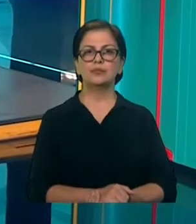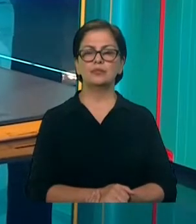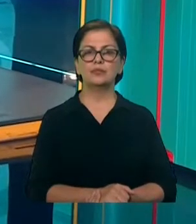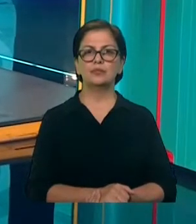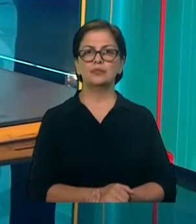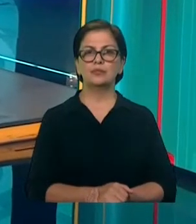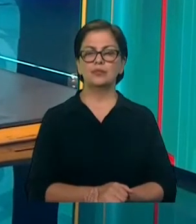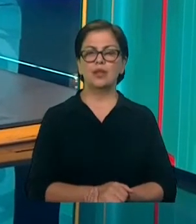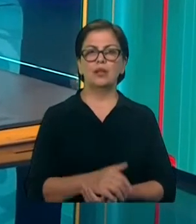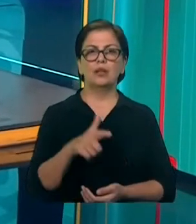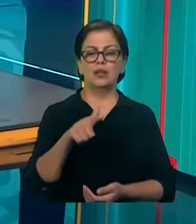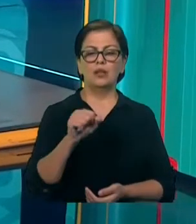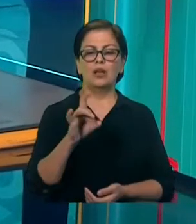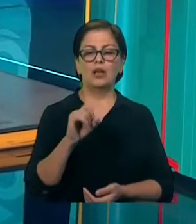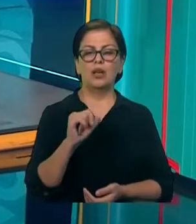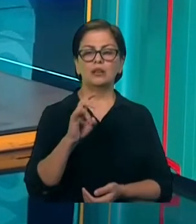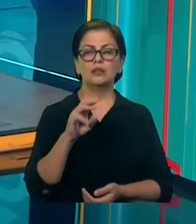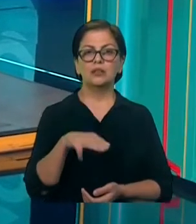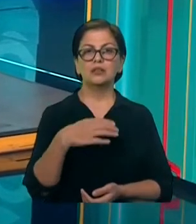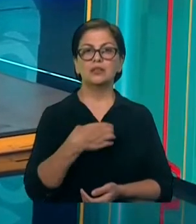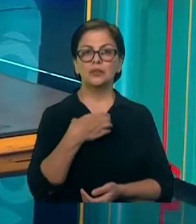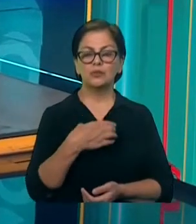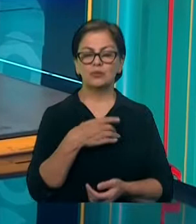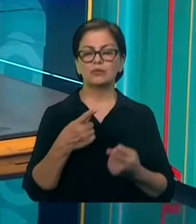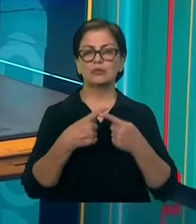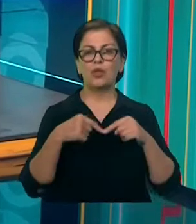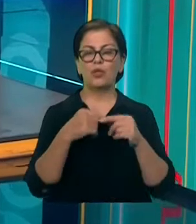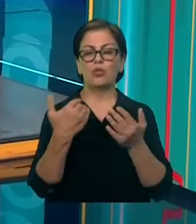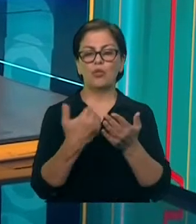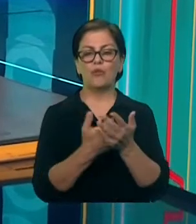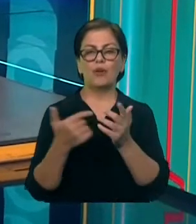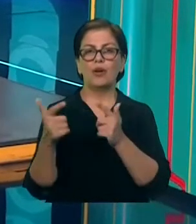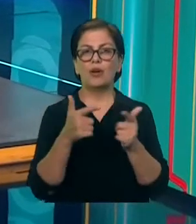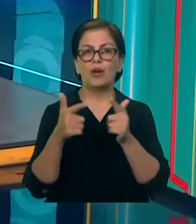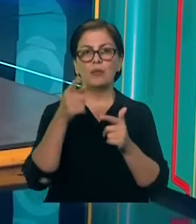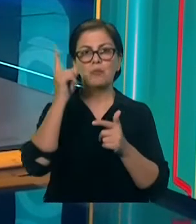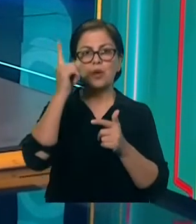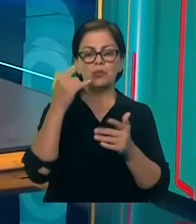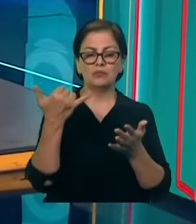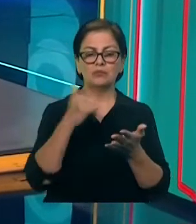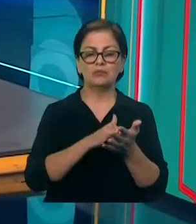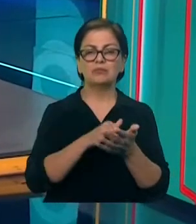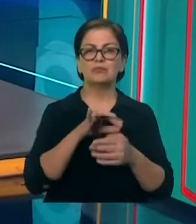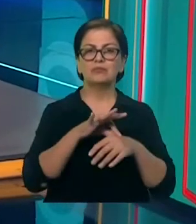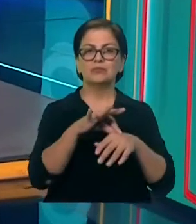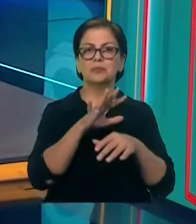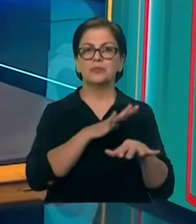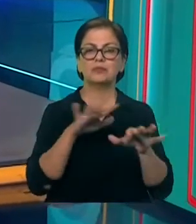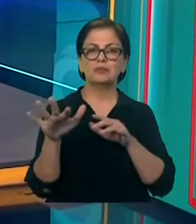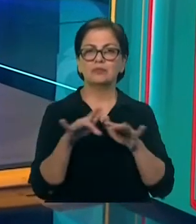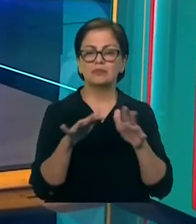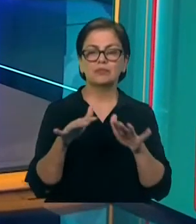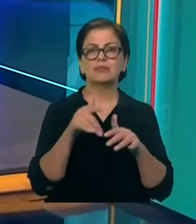Devam edirik. Garant Sığorta Agentinin yeni hazırlanan mobil tətbiqinin təqdimat mərasimi keçirilib. Tədbirdə